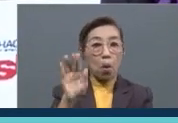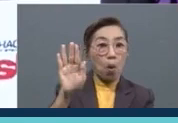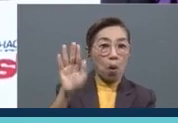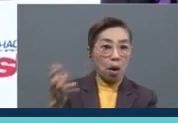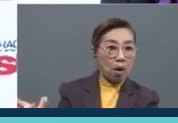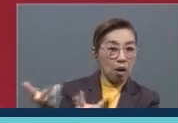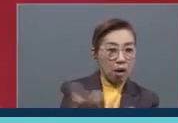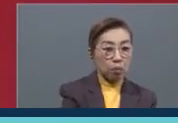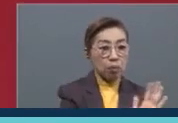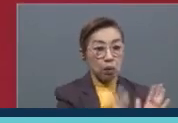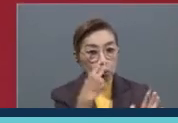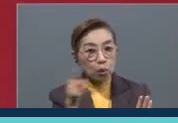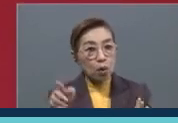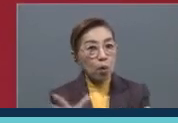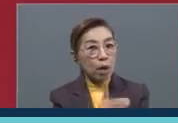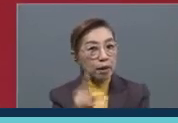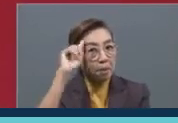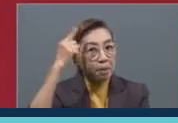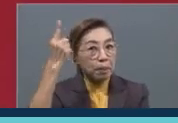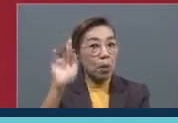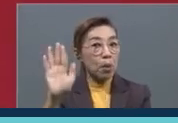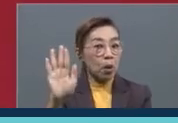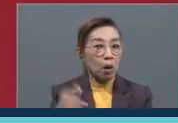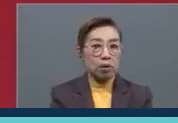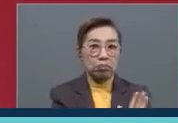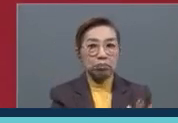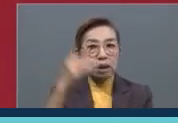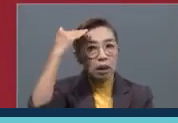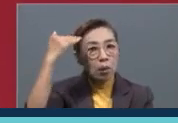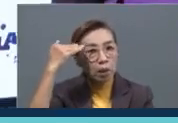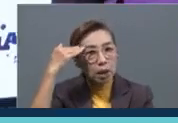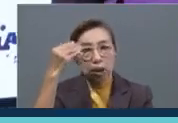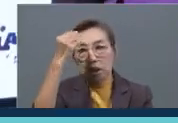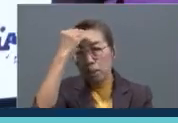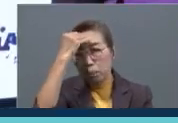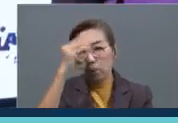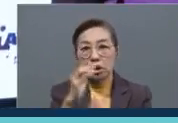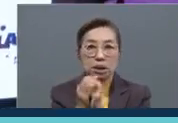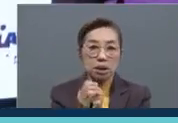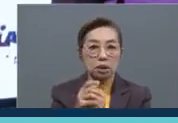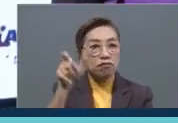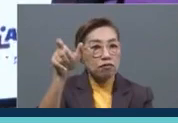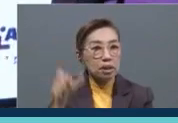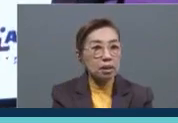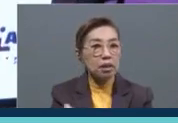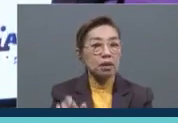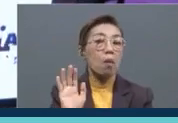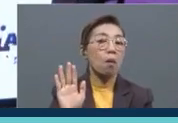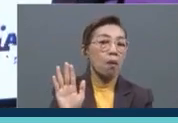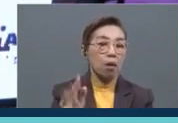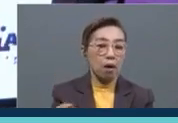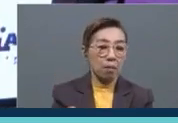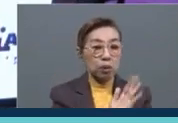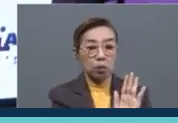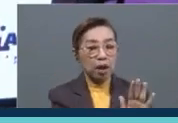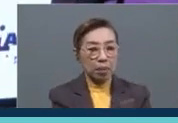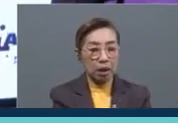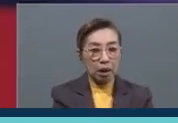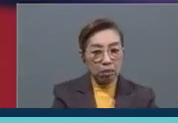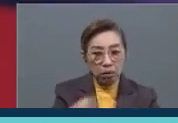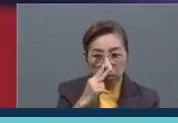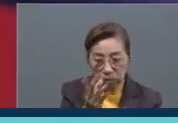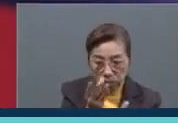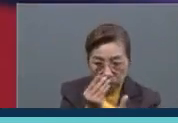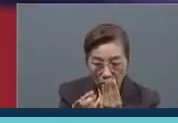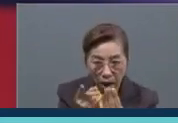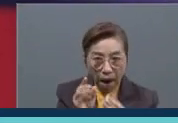ำไปต่อยอดพัฒนาให้คนจะได้มีโอกาสได้ทำมาหากินสร้างรายได้จากนักท่องเที่ยวอะค่ะ ทั้งนี้ประธานคณะอนุ